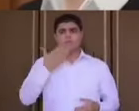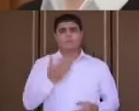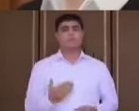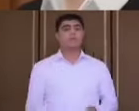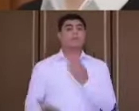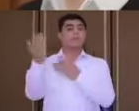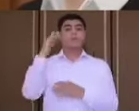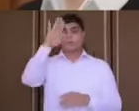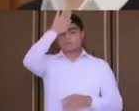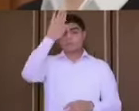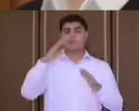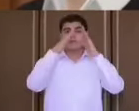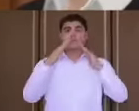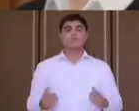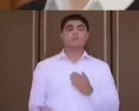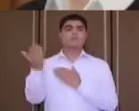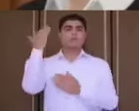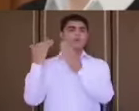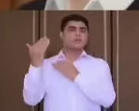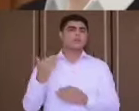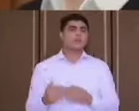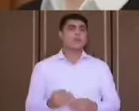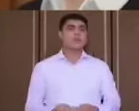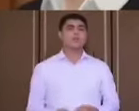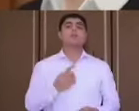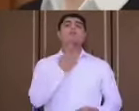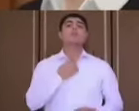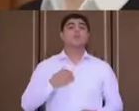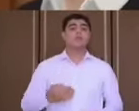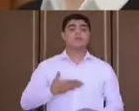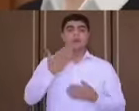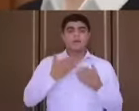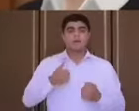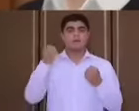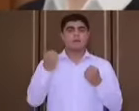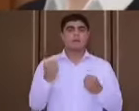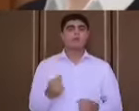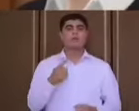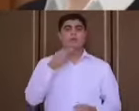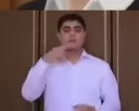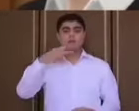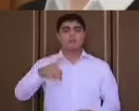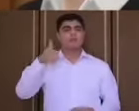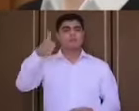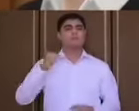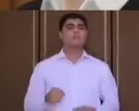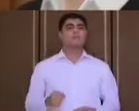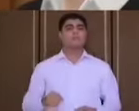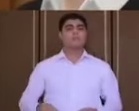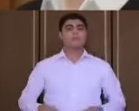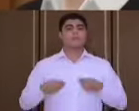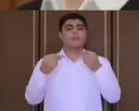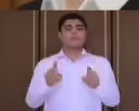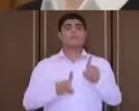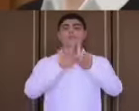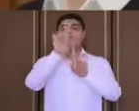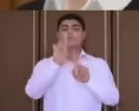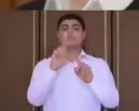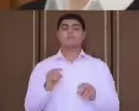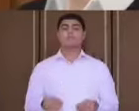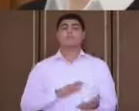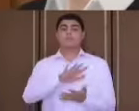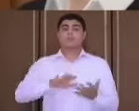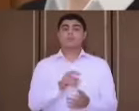تعبيره. وكان ملك مصر وقتها بيحب البلاغة والأدب، فعرض الوزير شكوة